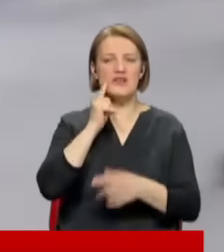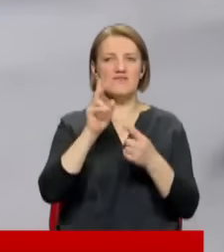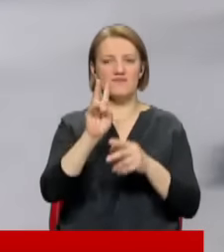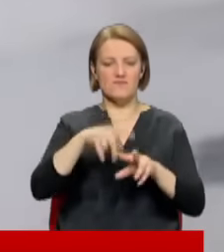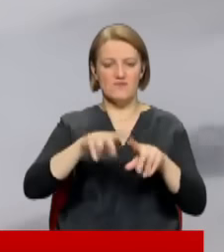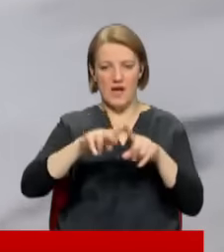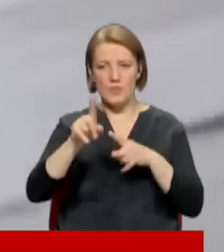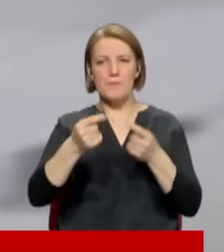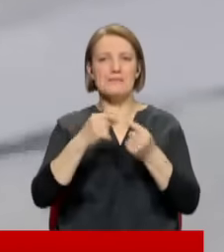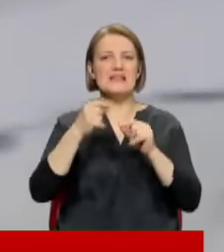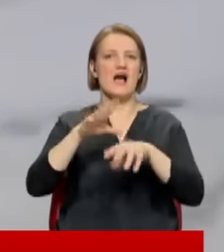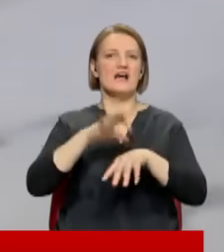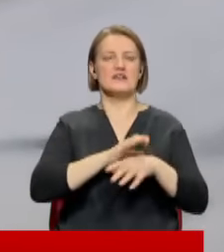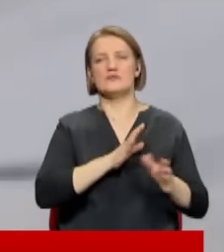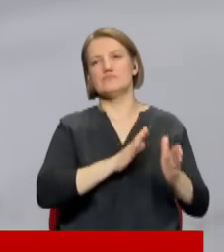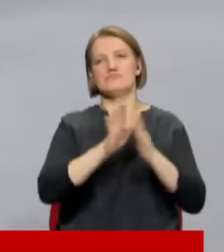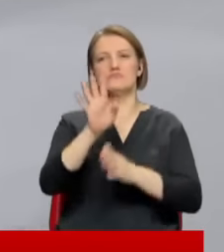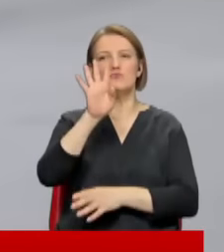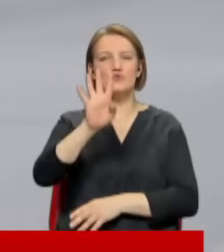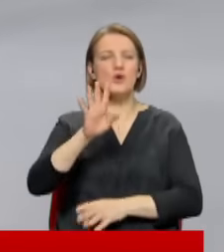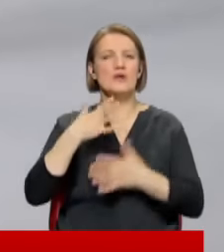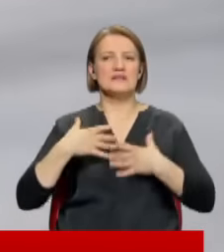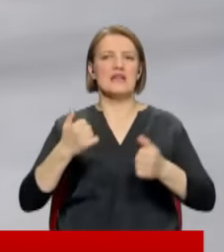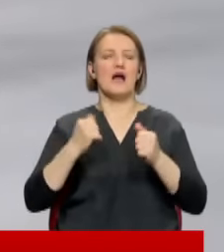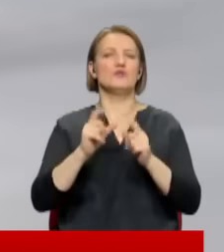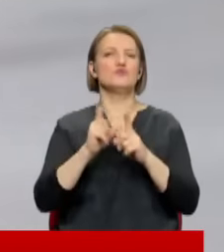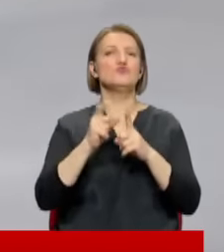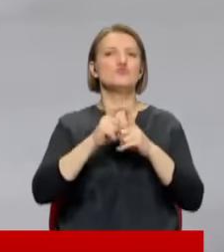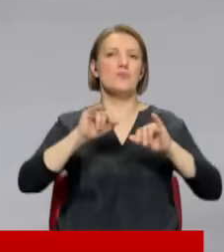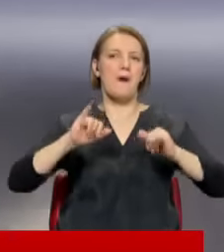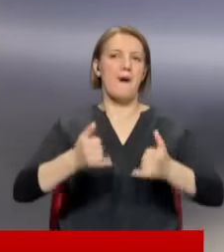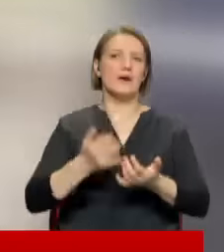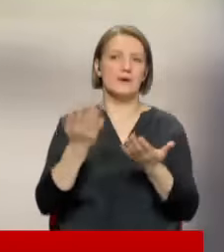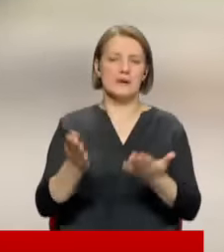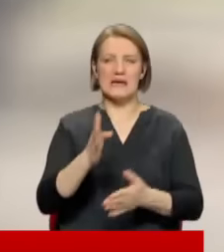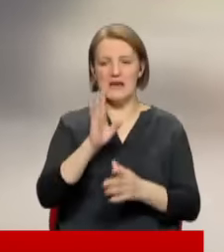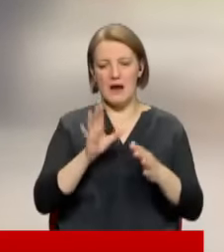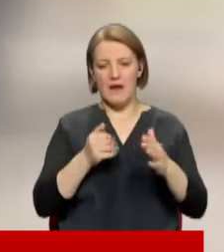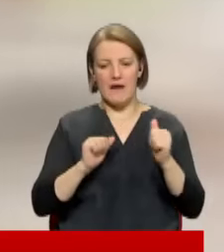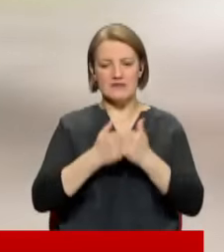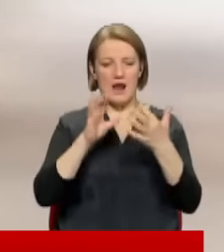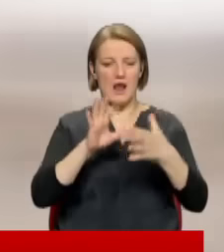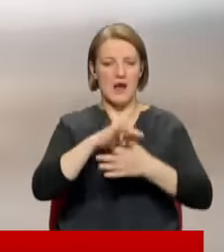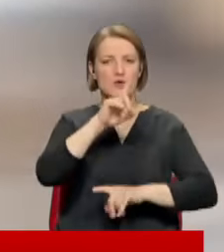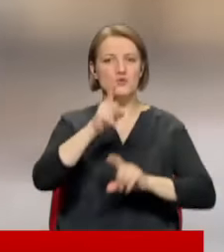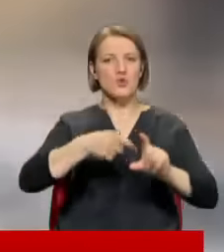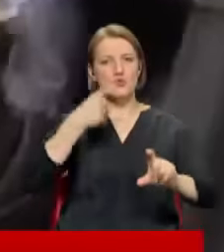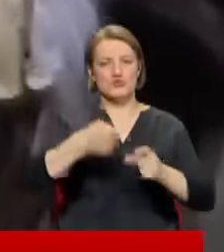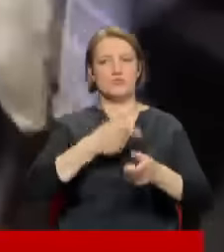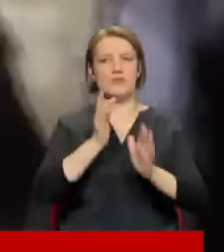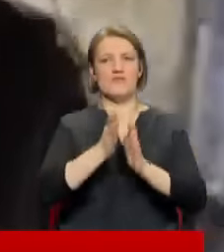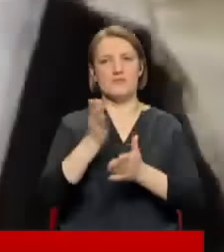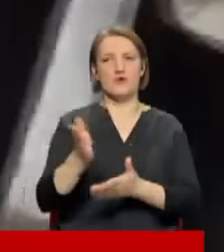Bitlis'teki hastanelere kaldırıldı. Dördünün sağlık durumu ciddiyetini koruyor. Kazaya ilişkin soruşturma ise